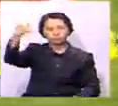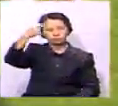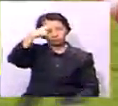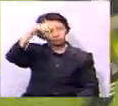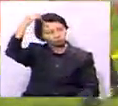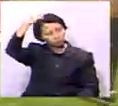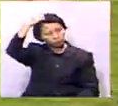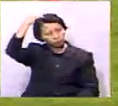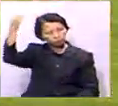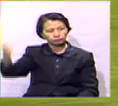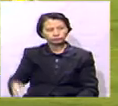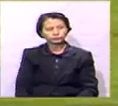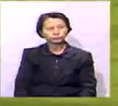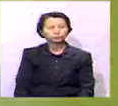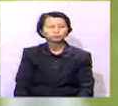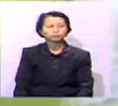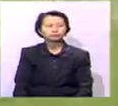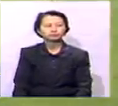Merah.